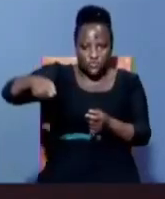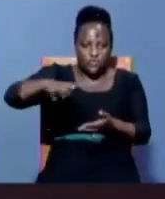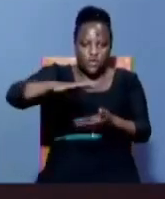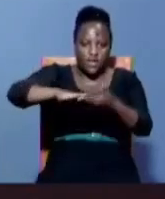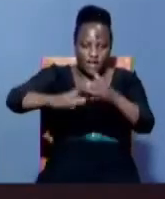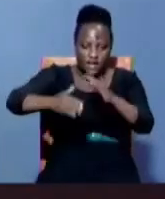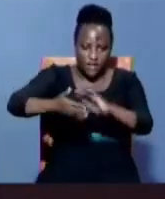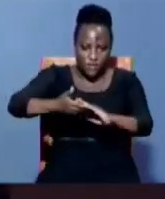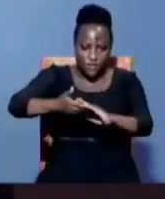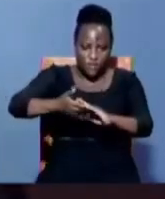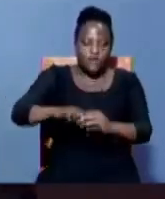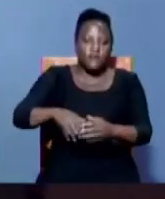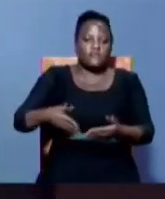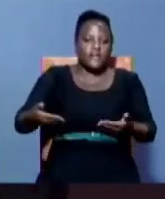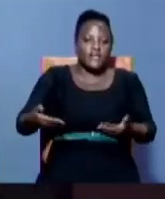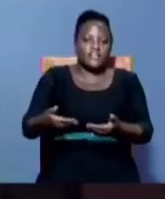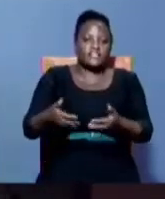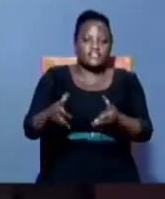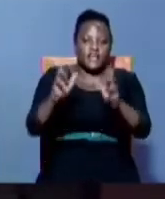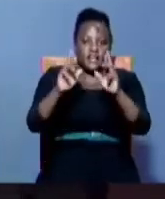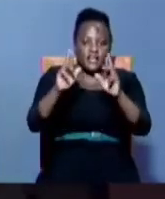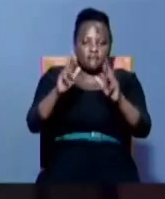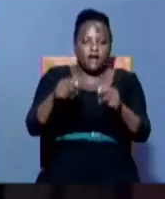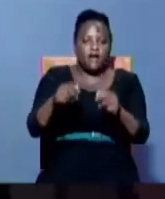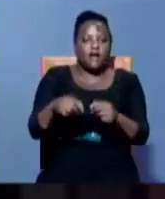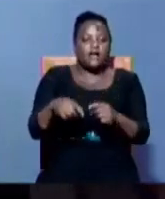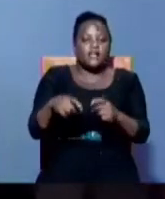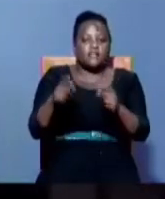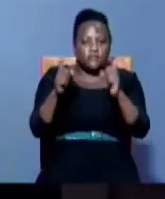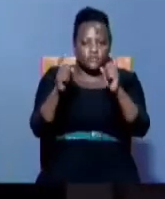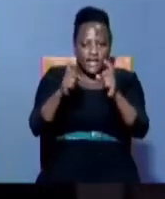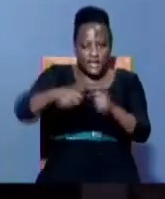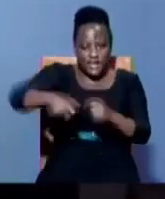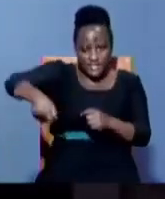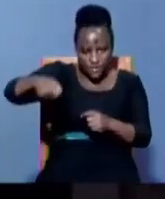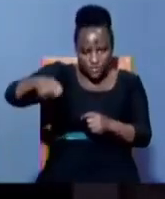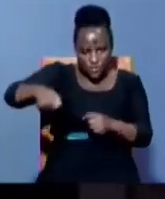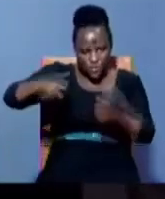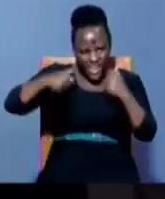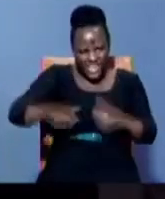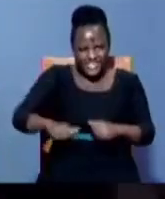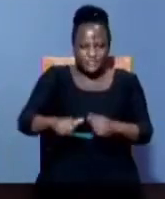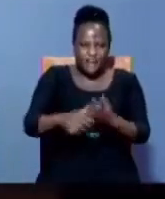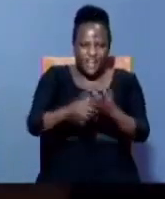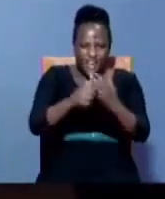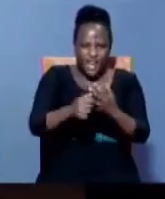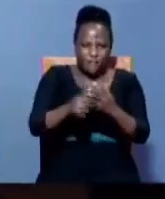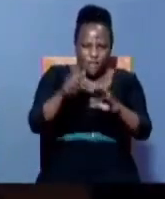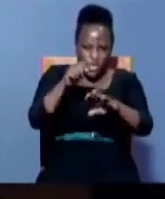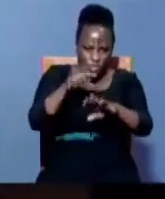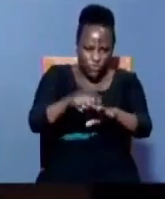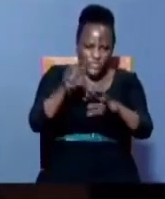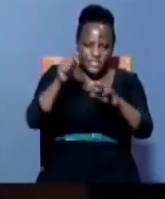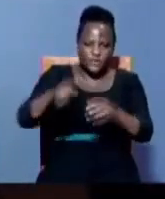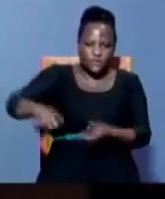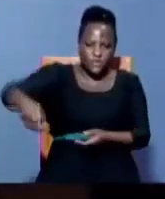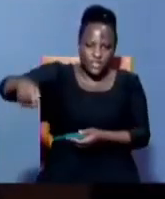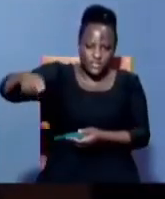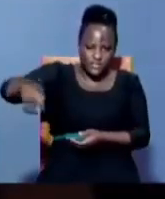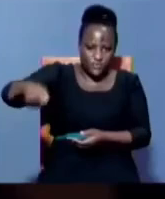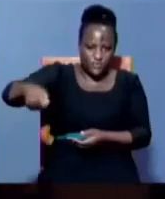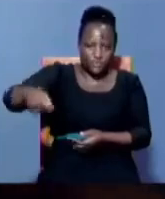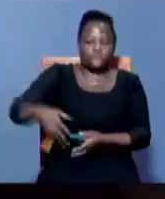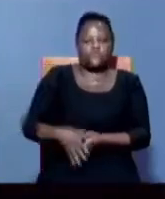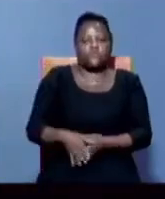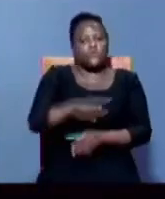sanduku. Na ile damu lazima iguse hapo na iguse kwenye sanduku. Sasa jioni ya leo, huyo ndivyo tunavyoelezwa ya kwamba